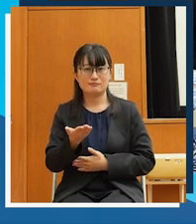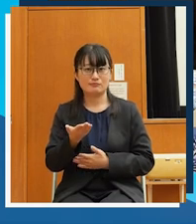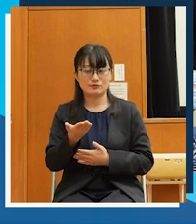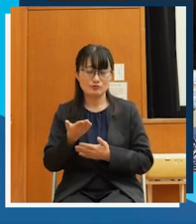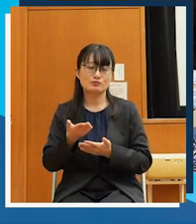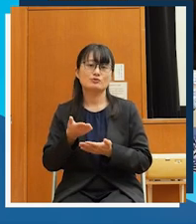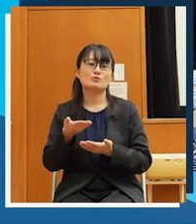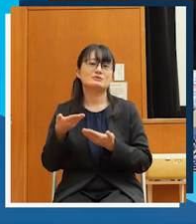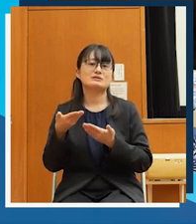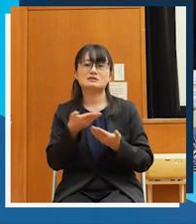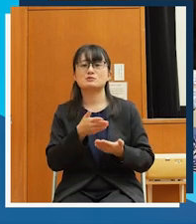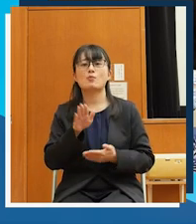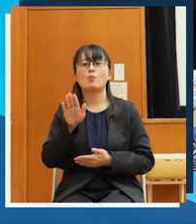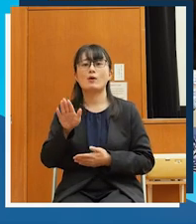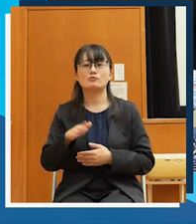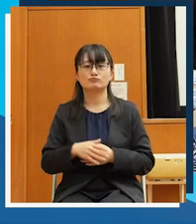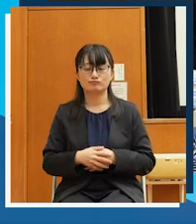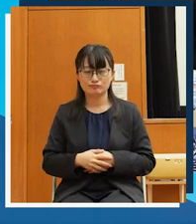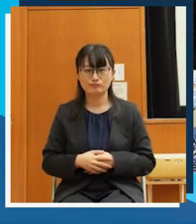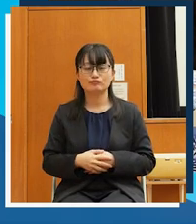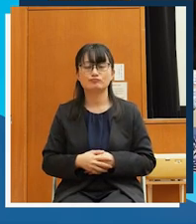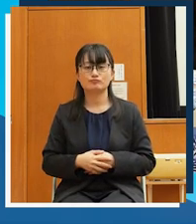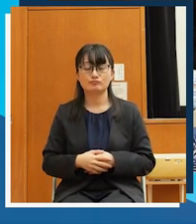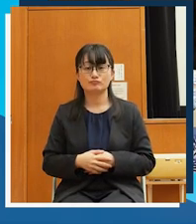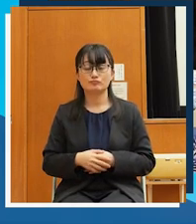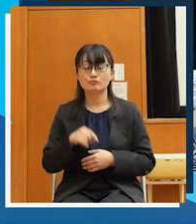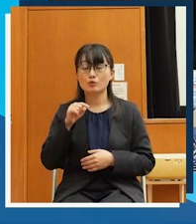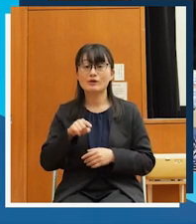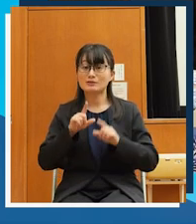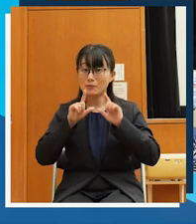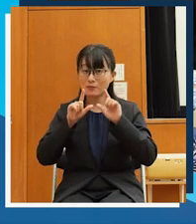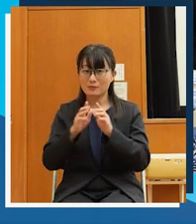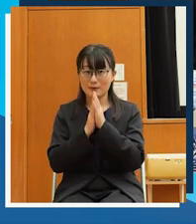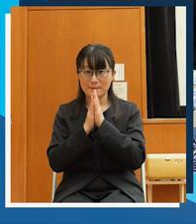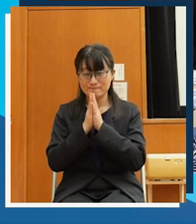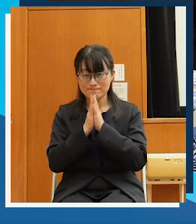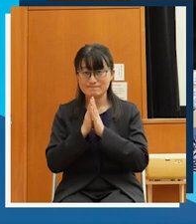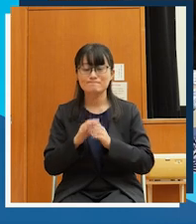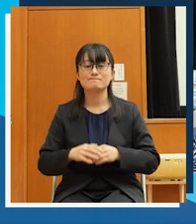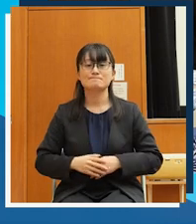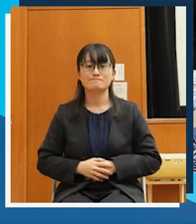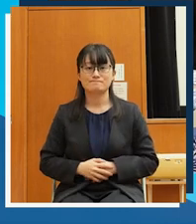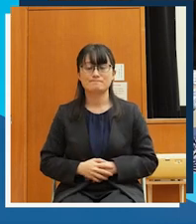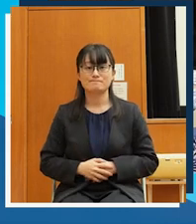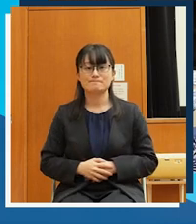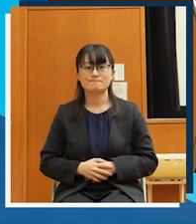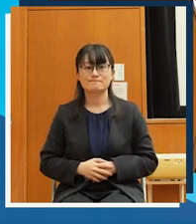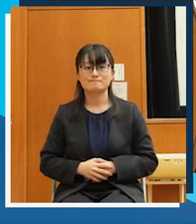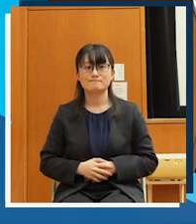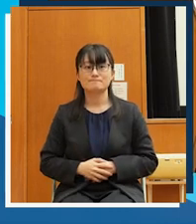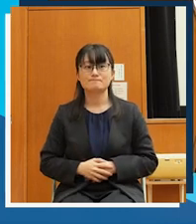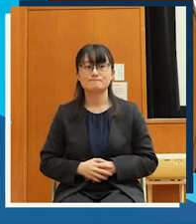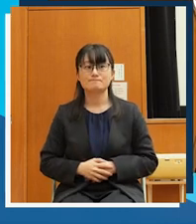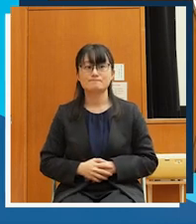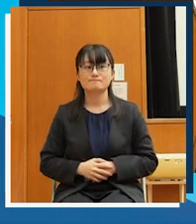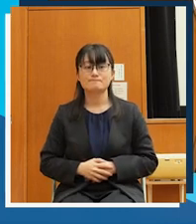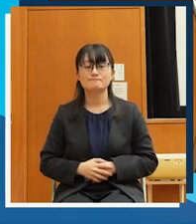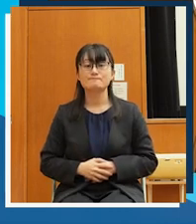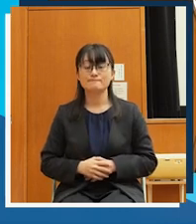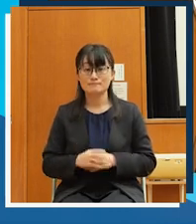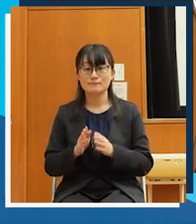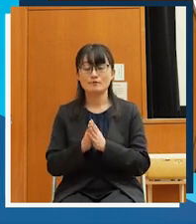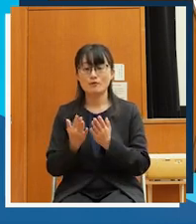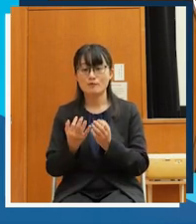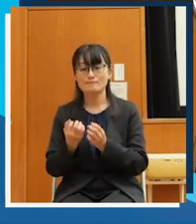から頂いている質問なのでえ是非こちらにもお答えをいただければという風に思いますでは申し上げた通り本田さん